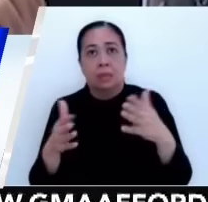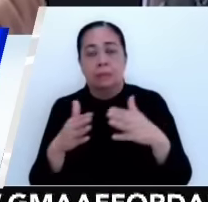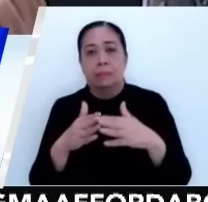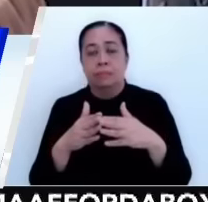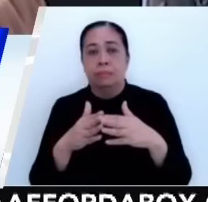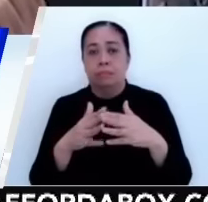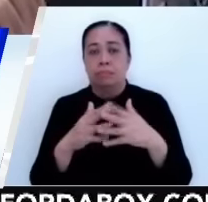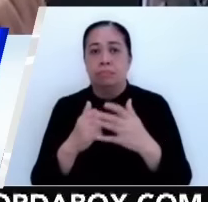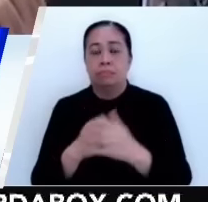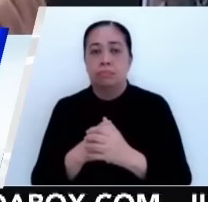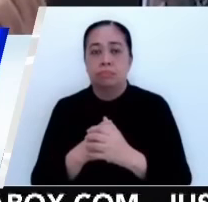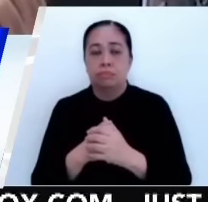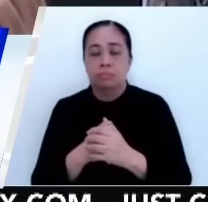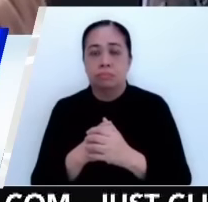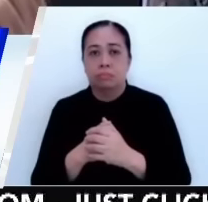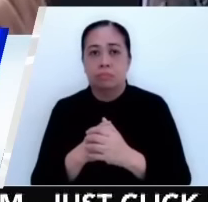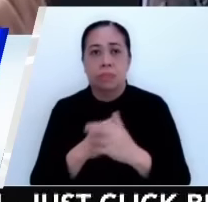is